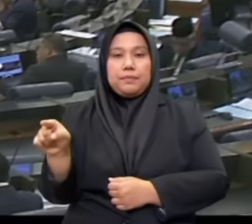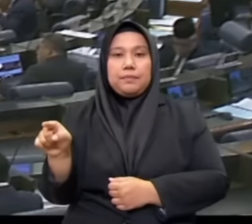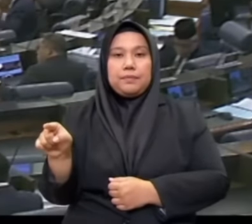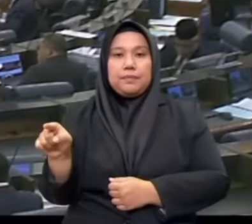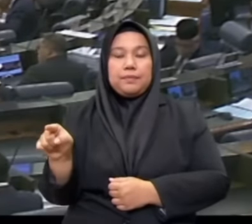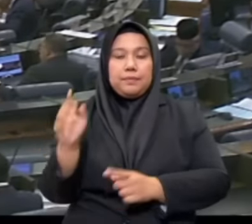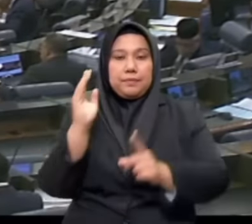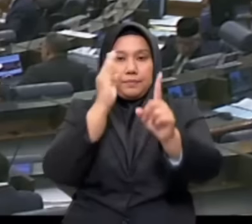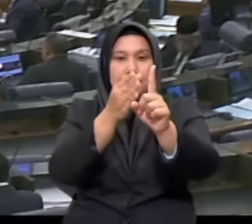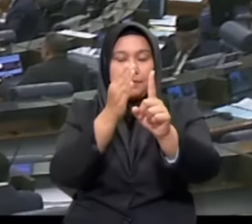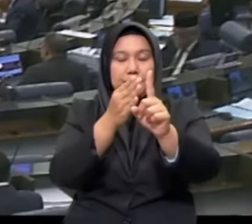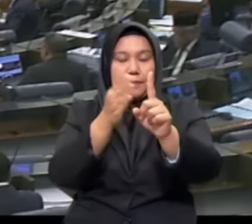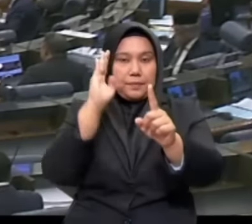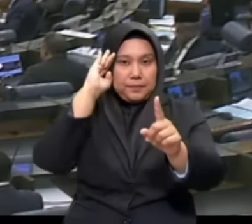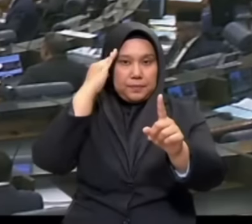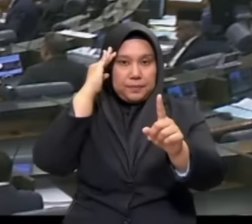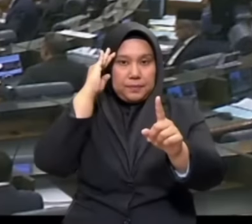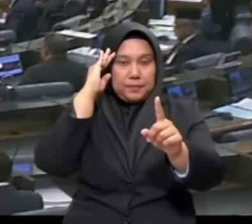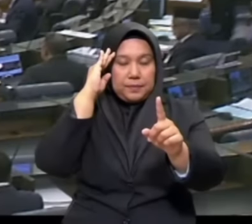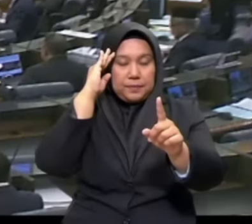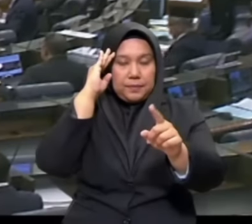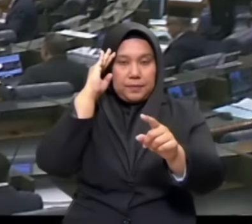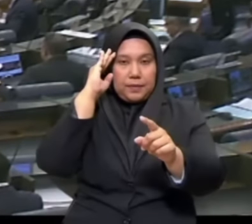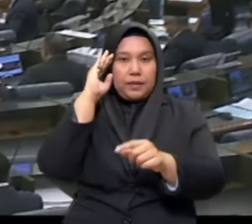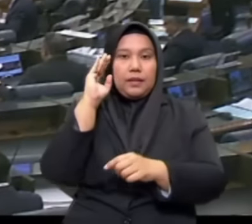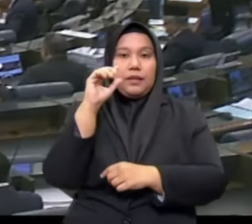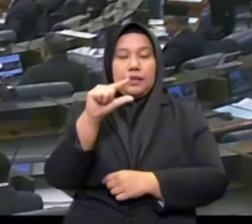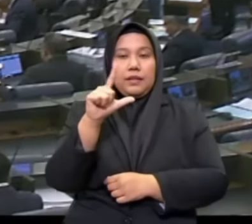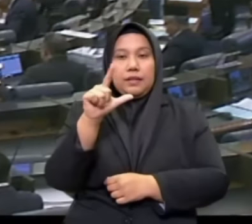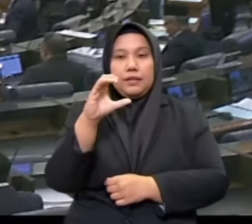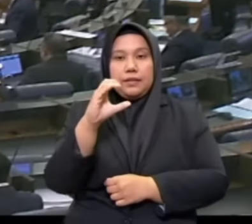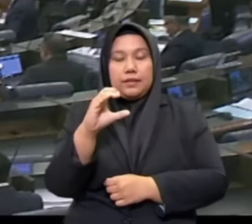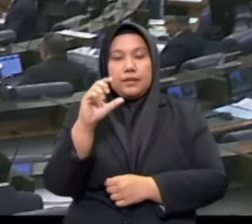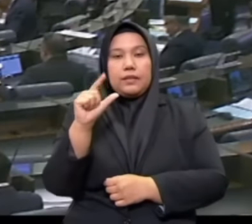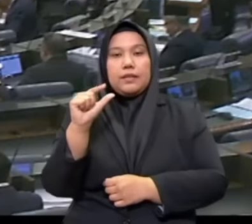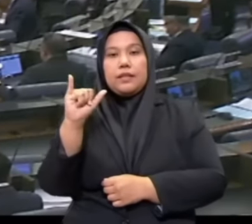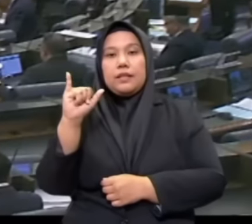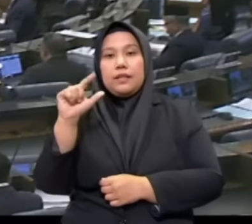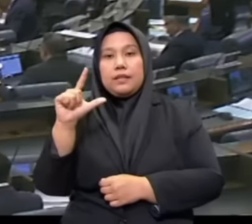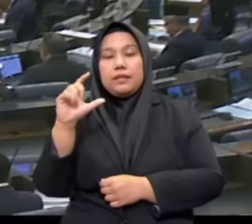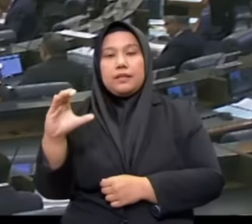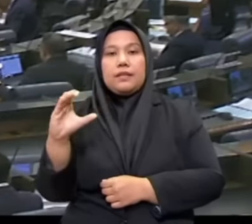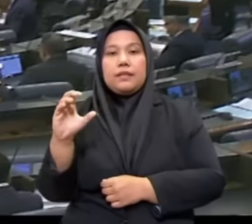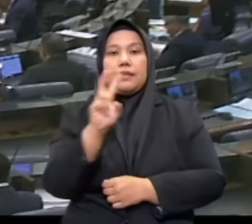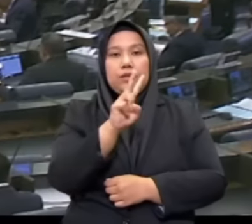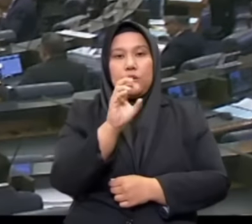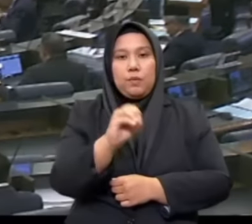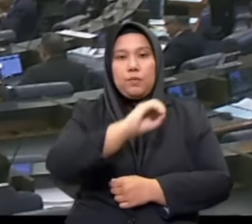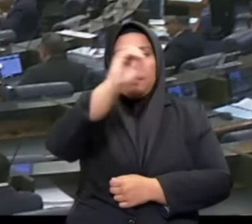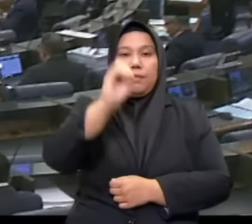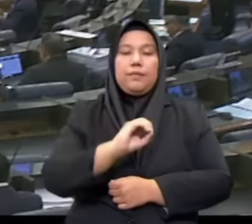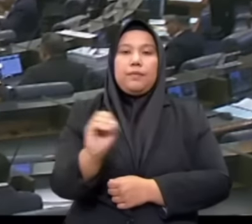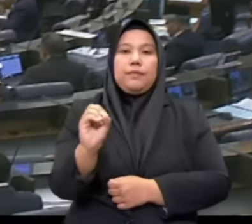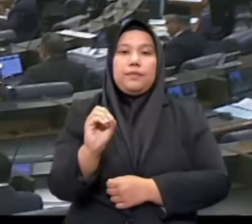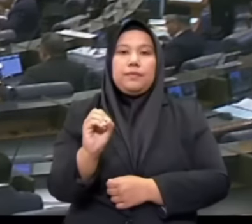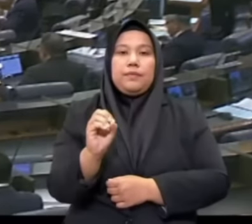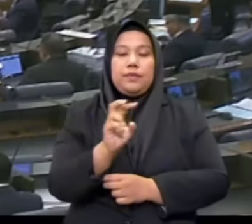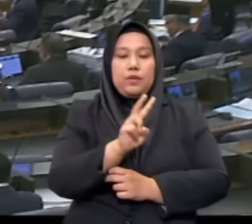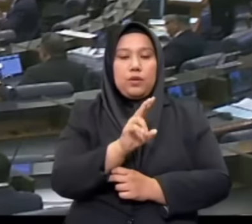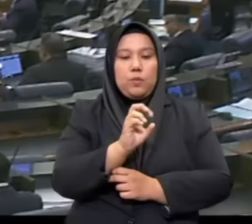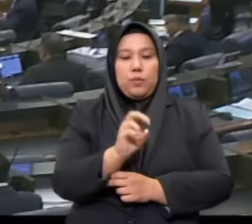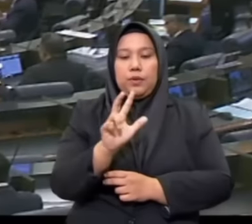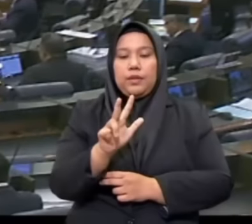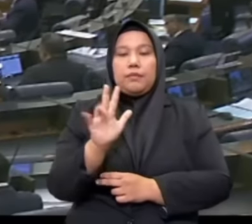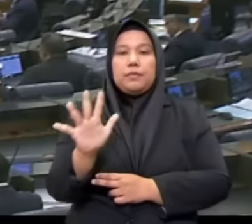mensasarkan penguasaan Bumi Putra melalui equity GLC dan GLIC sebanyak 20% pada